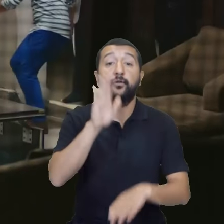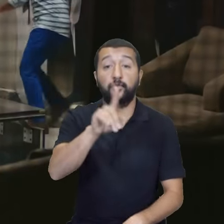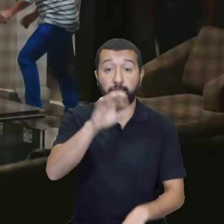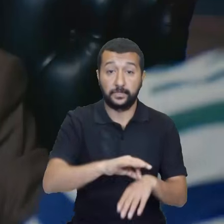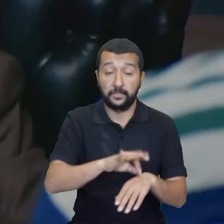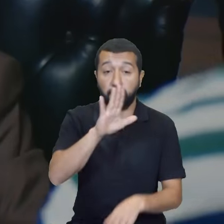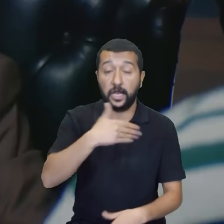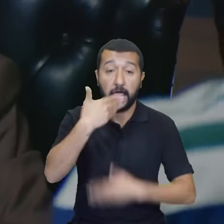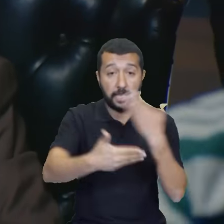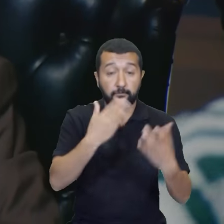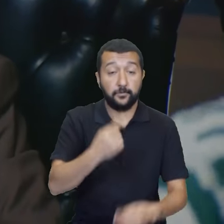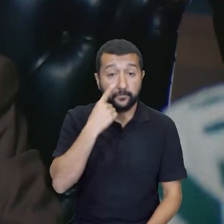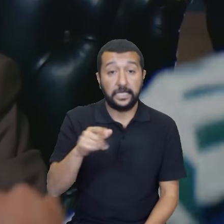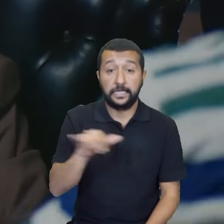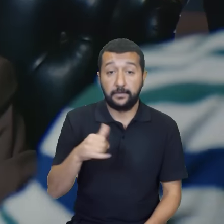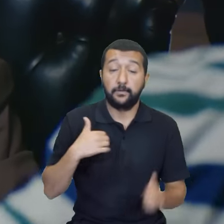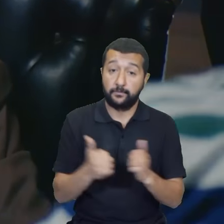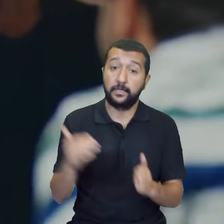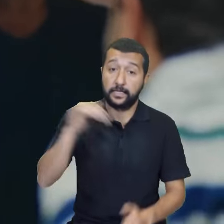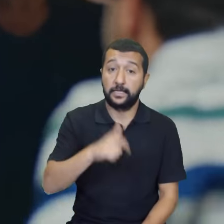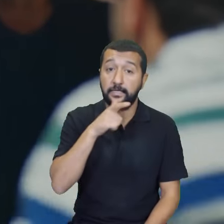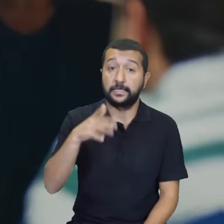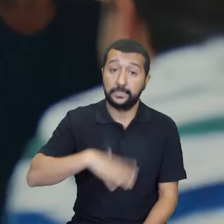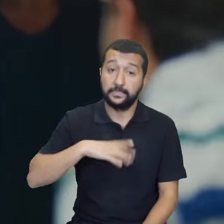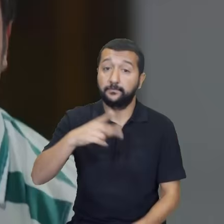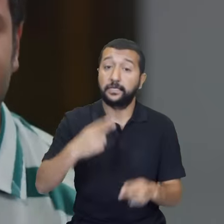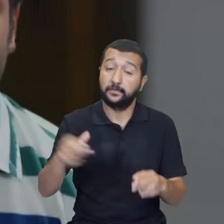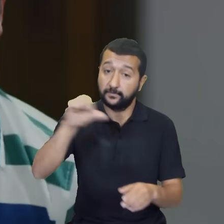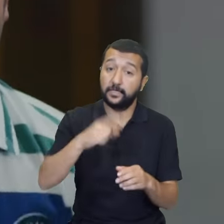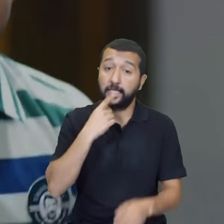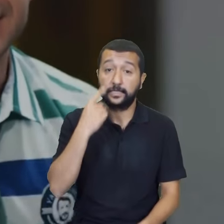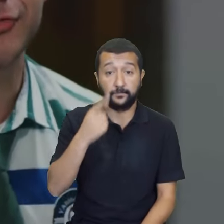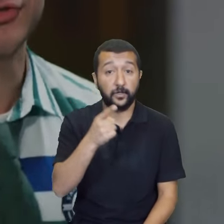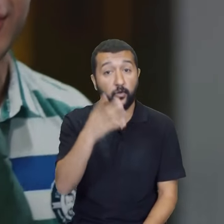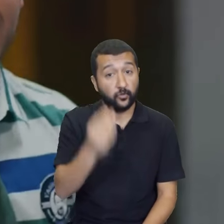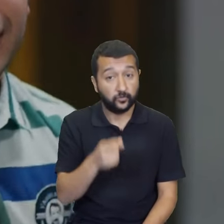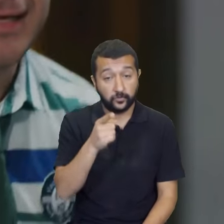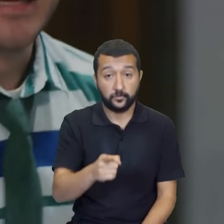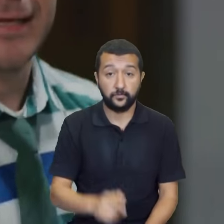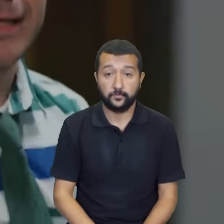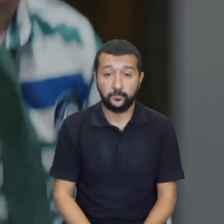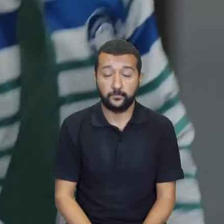Bir saniye, anlatabilirim. Bakın yanımda getirdim kahveyi ben. İsterseniz bir demleyeyim, tadına bakın ha. Nasıl olur?